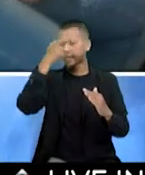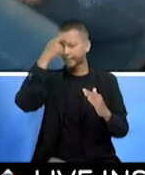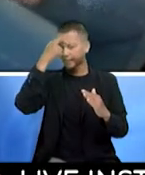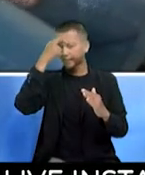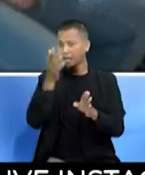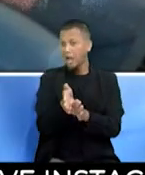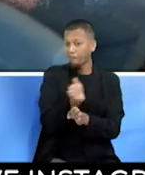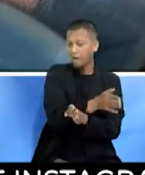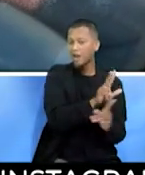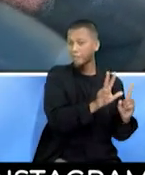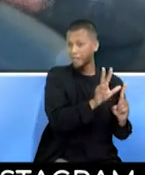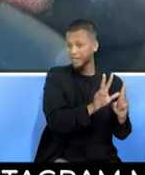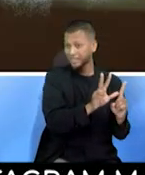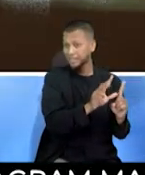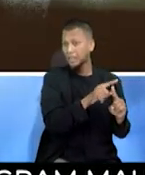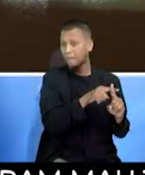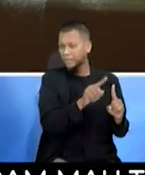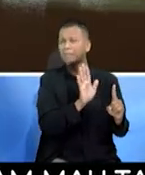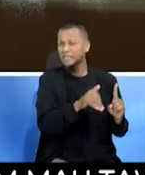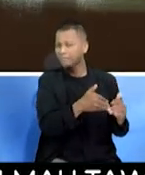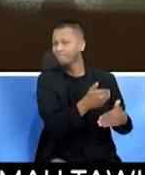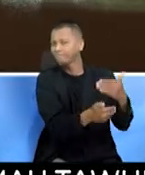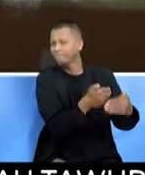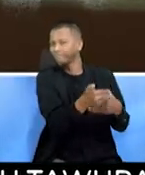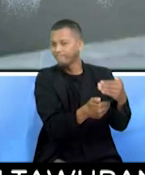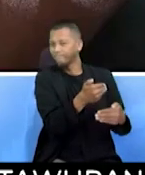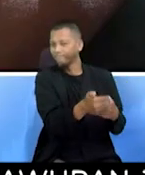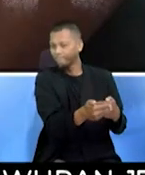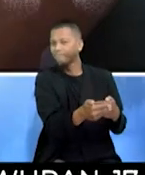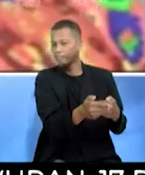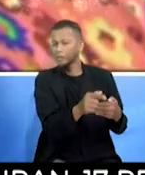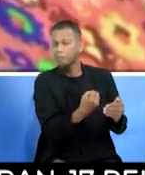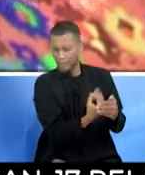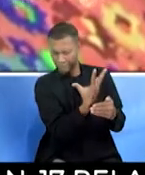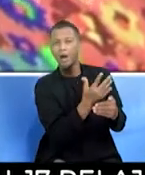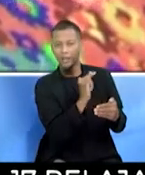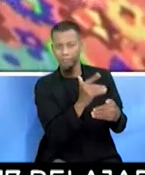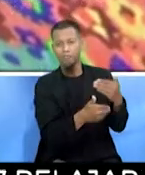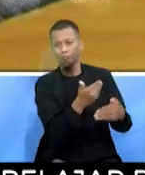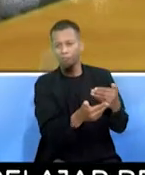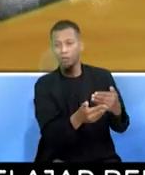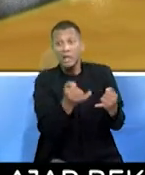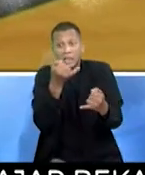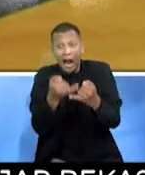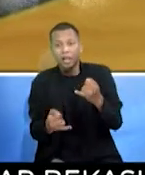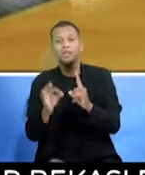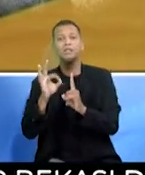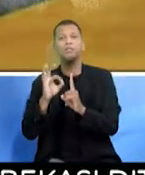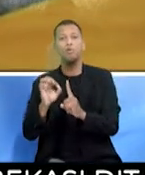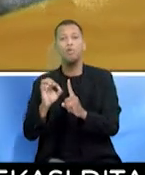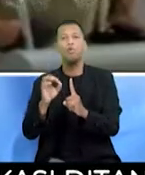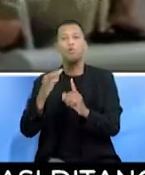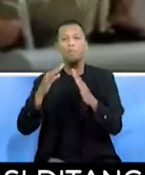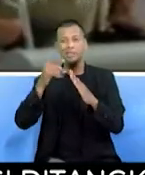18. Perkembangan ini, karena ini masih berkembang, jadi terakhir posisinya kurang dari 10 rumah sakit yang akan dilakukan dicoba, dan semua rumah sakit